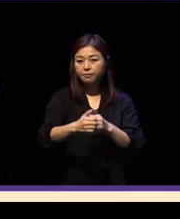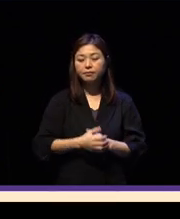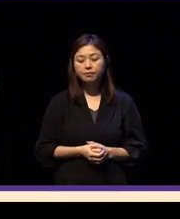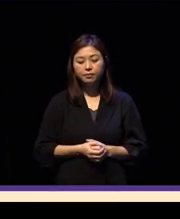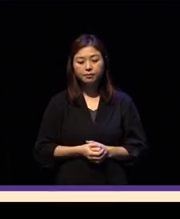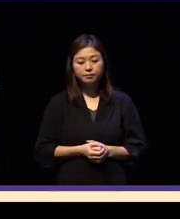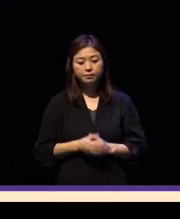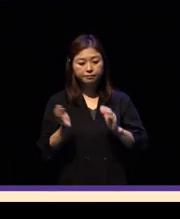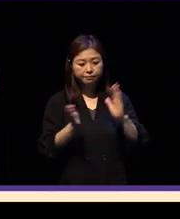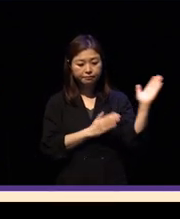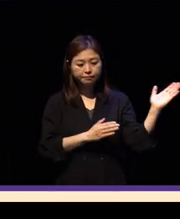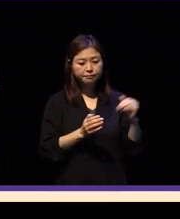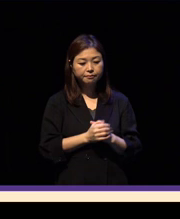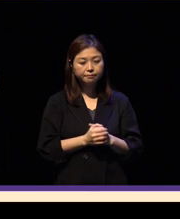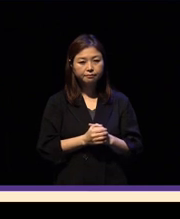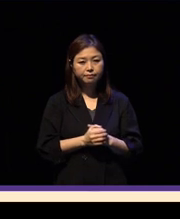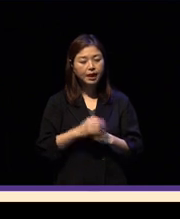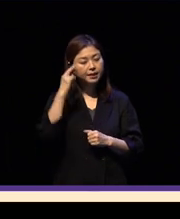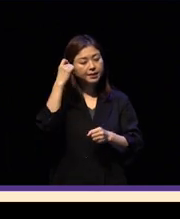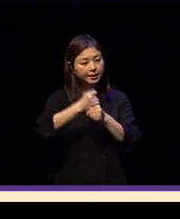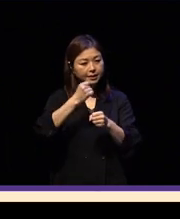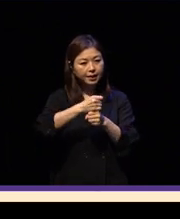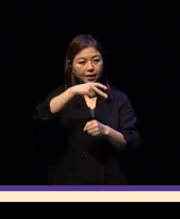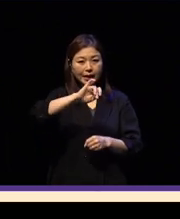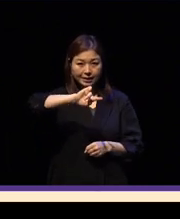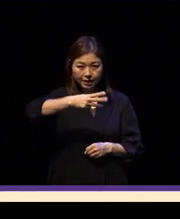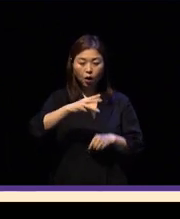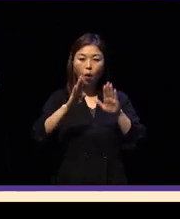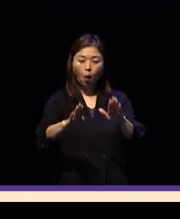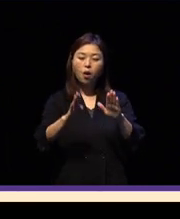네, 저희 창작산실 사업은 올해 신작은